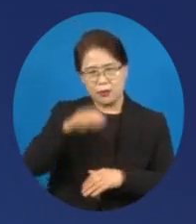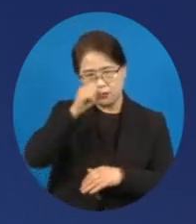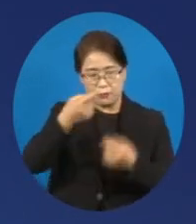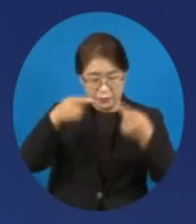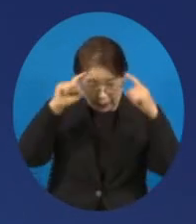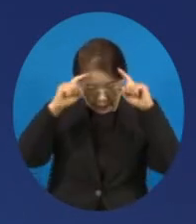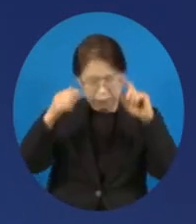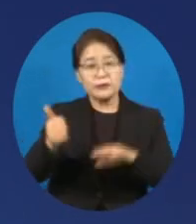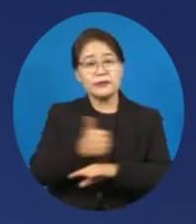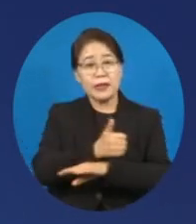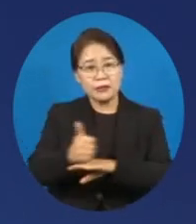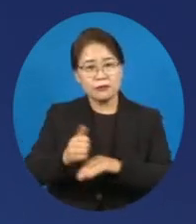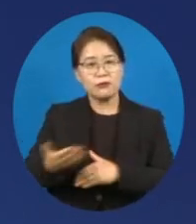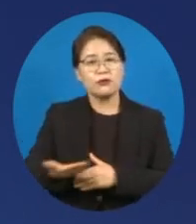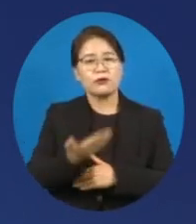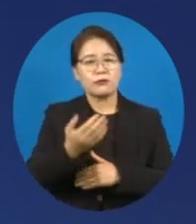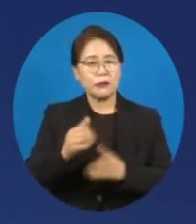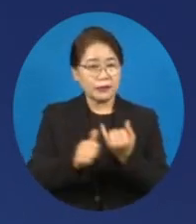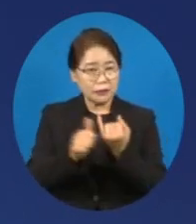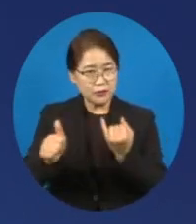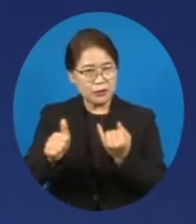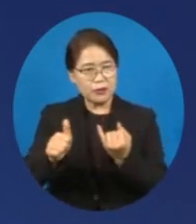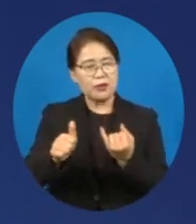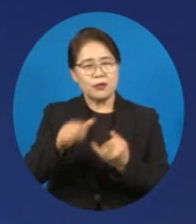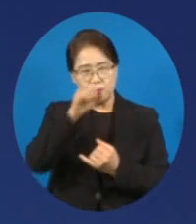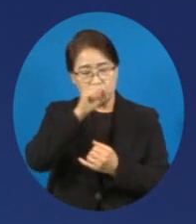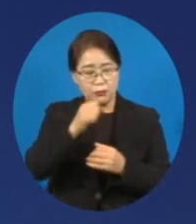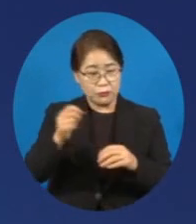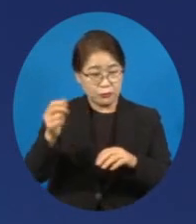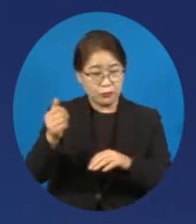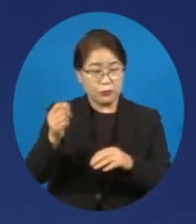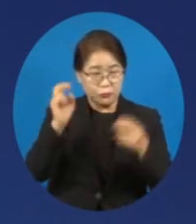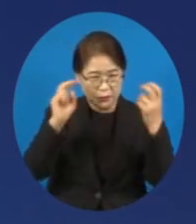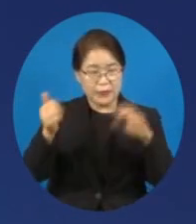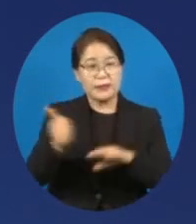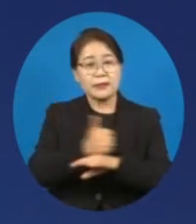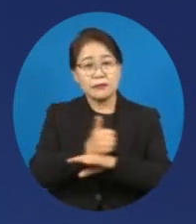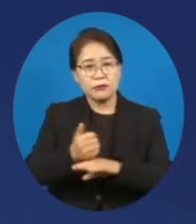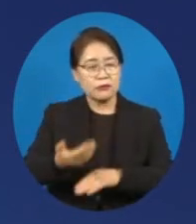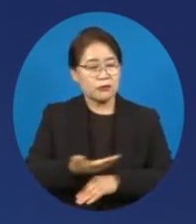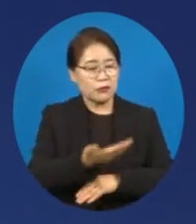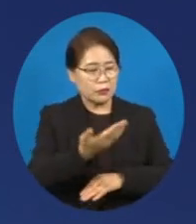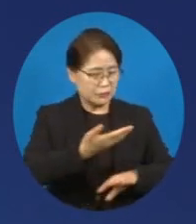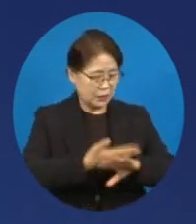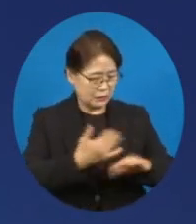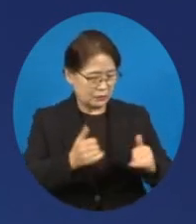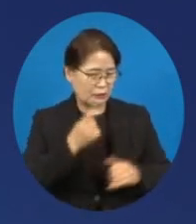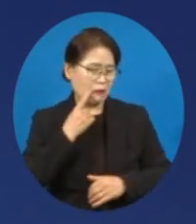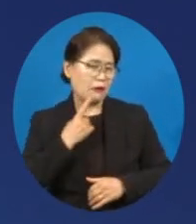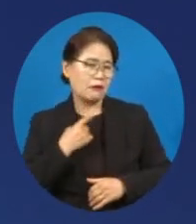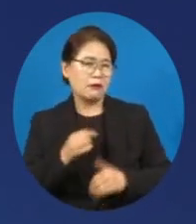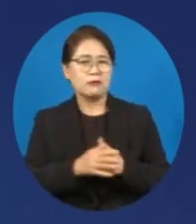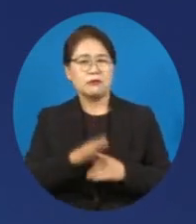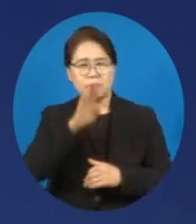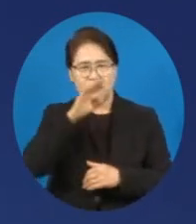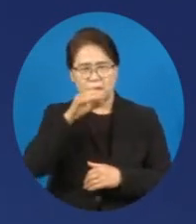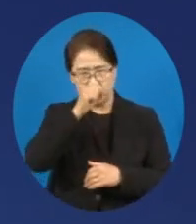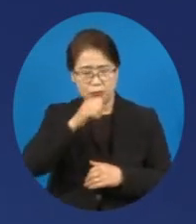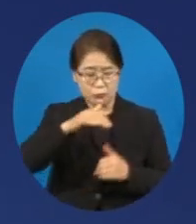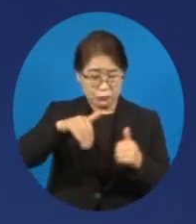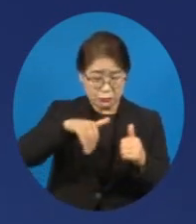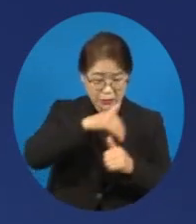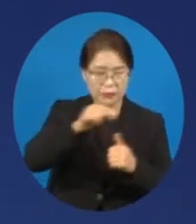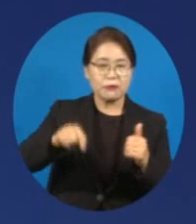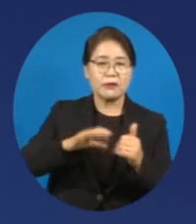대학에 다니고 여러분이 남편이 좋은 직장에 다녀도 아니 여러분들이 남들이 부러워하는 정말 좋은 환경